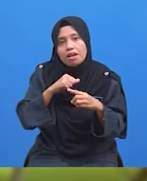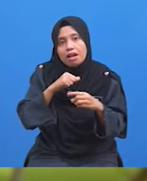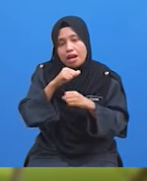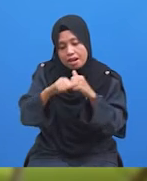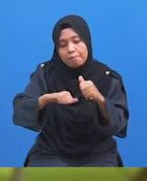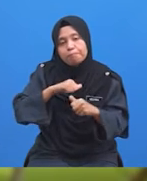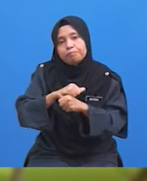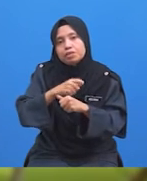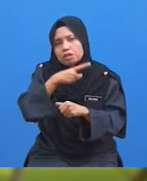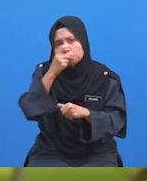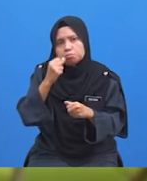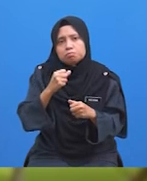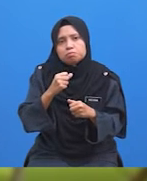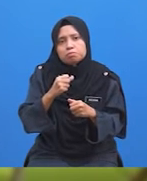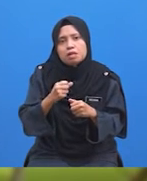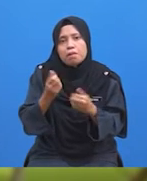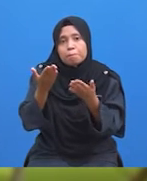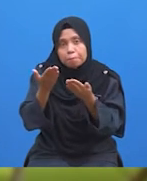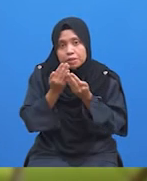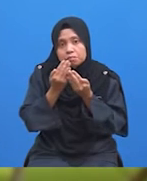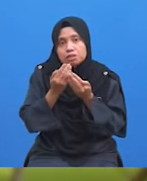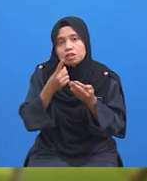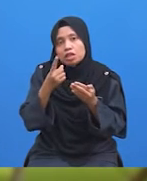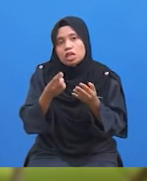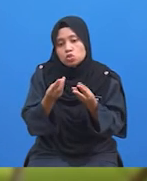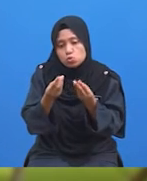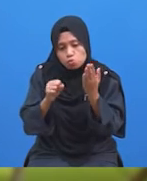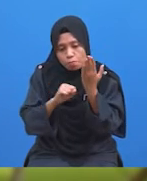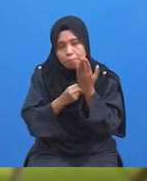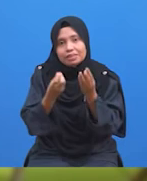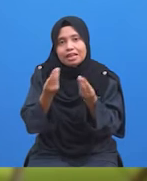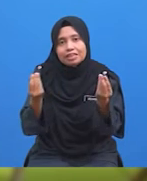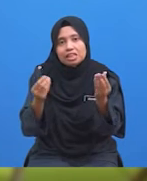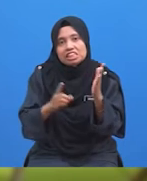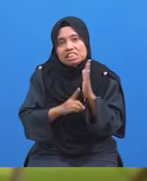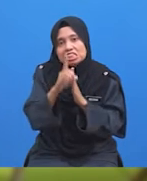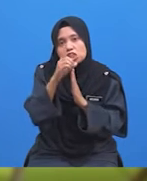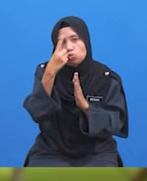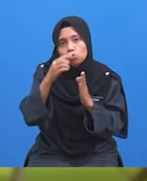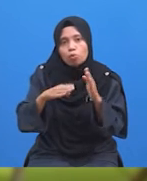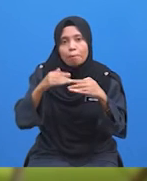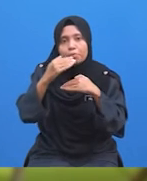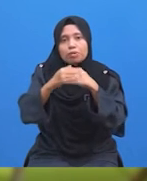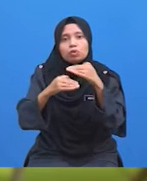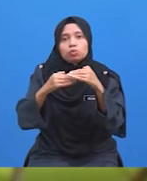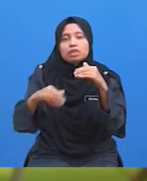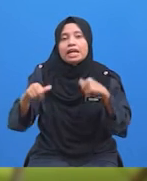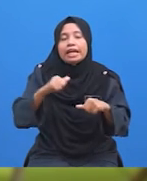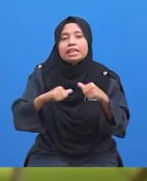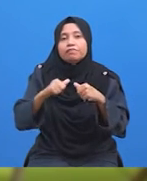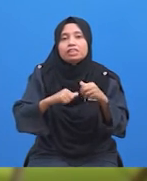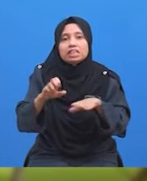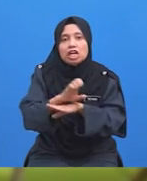penduduk akan menyebabkan permintaan sumber tanah semakin tinggi untuk pembangunan pelbagai aktiviti